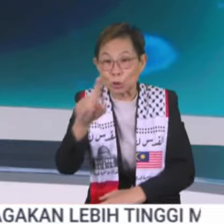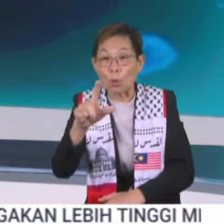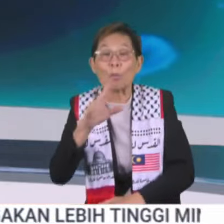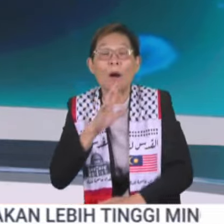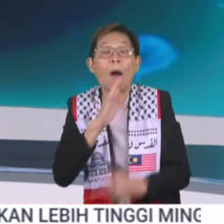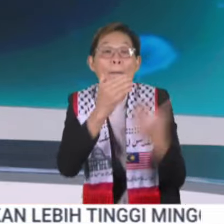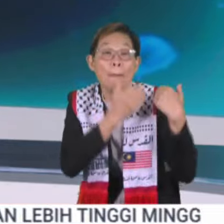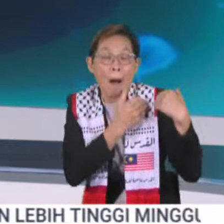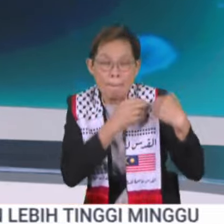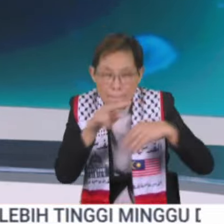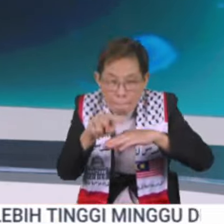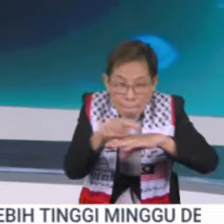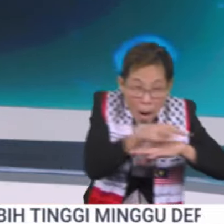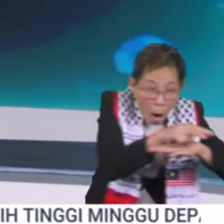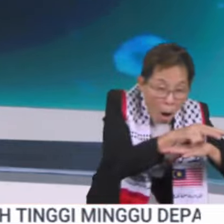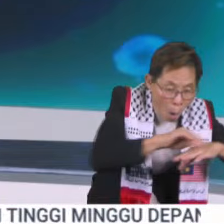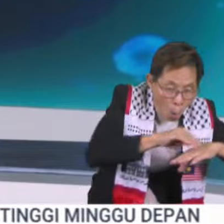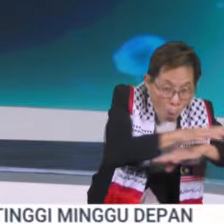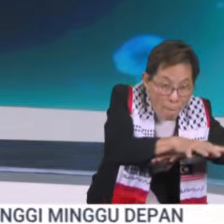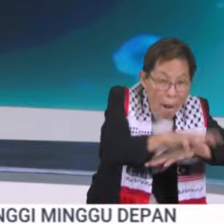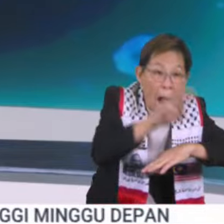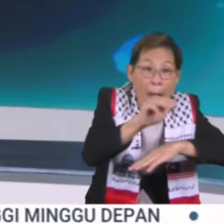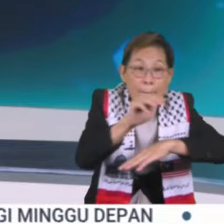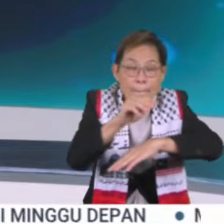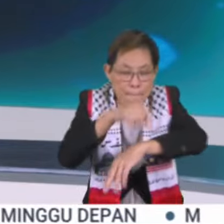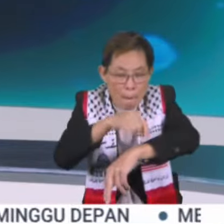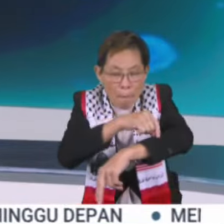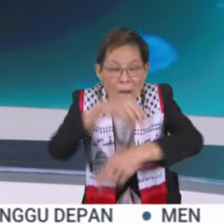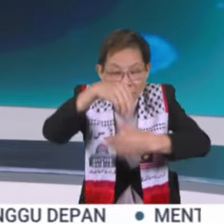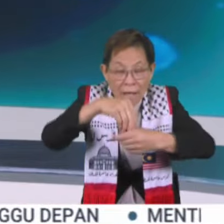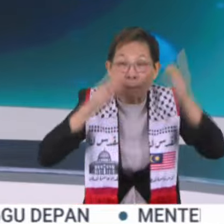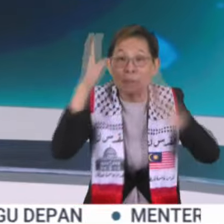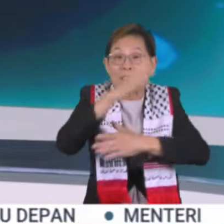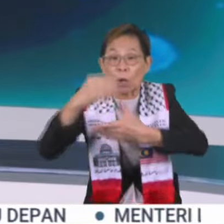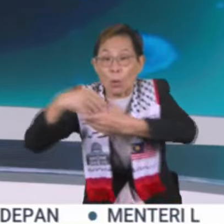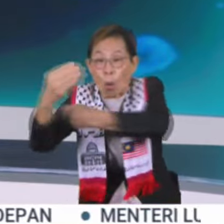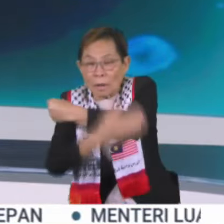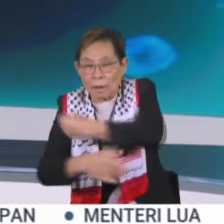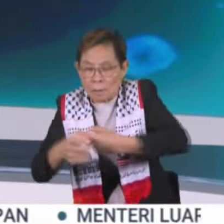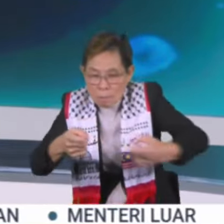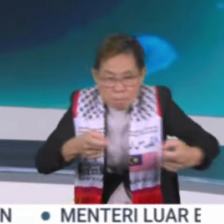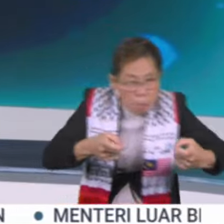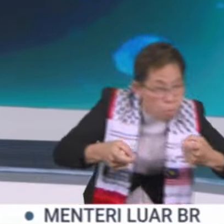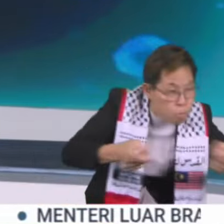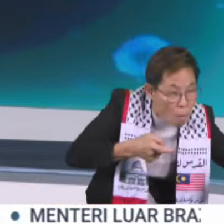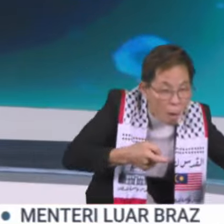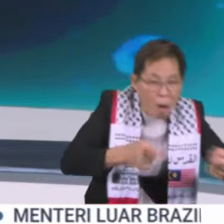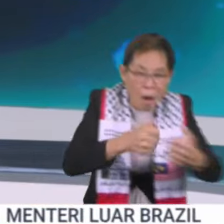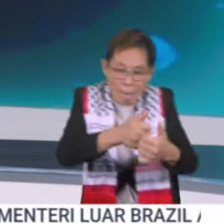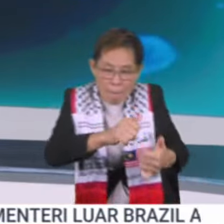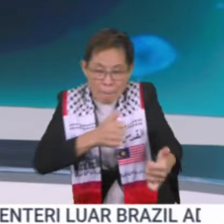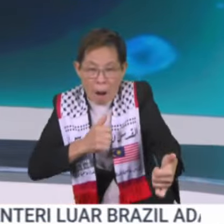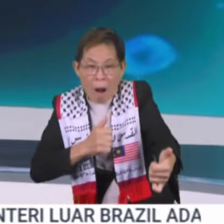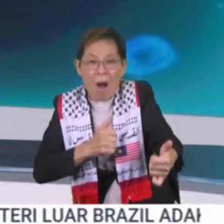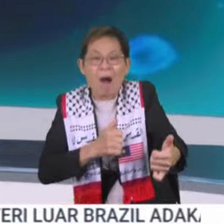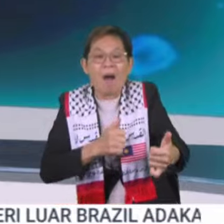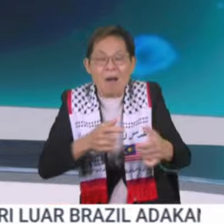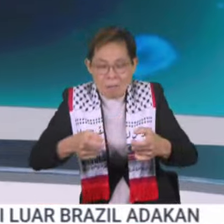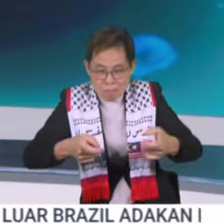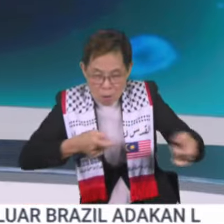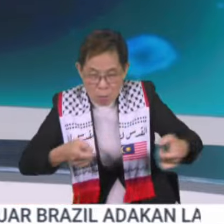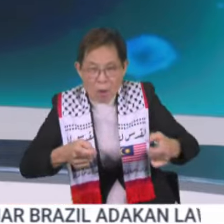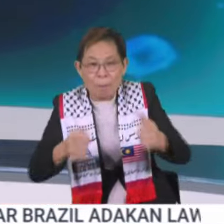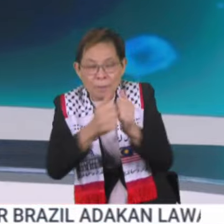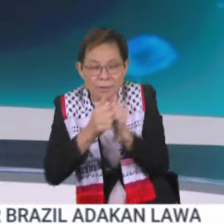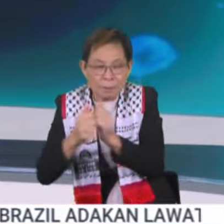ia berperanan memantau situasi wabak berkenaan di dalam dan luar negara serta melaras langkah-langkah pencegahan dan kawalan bersama-sama